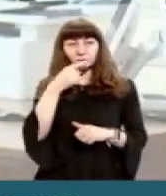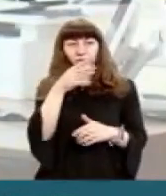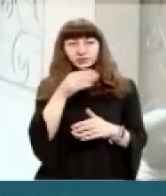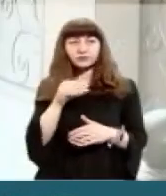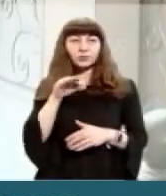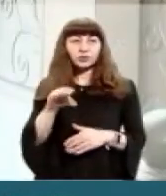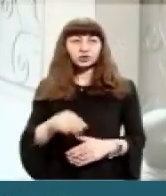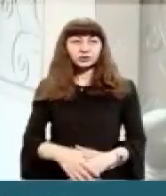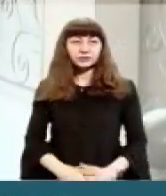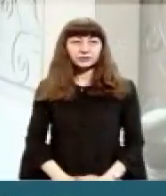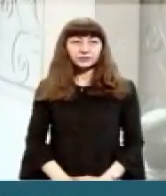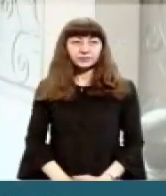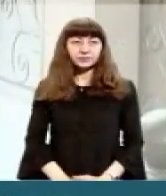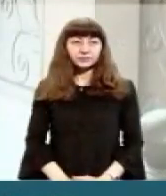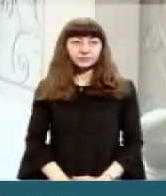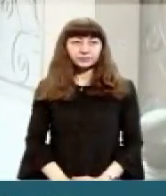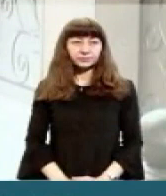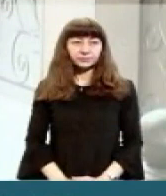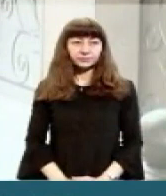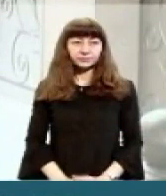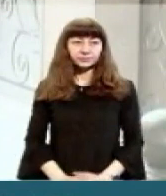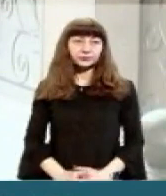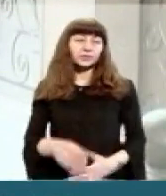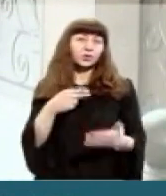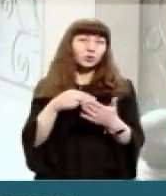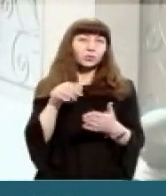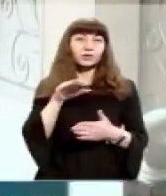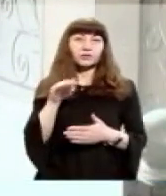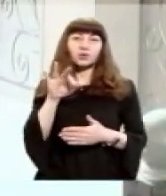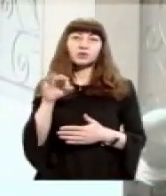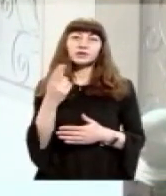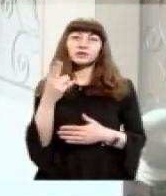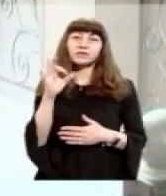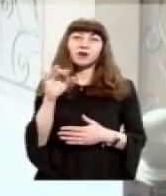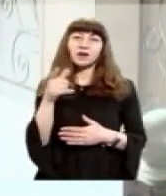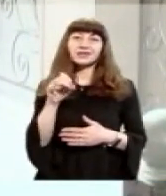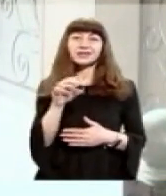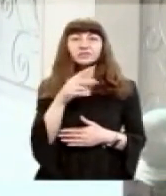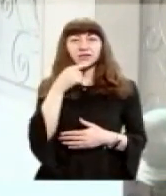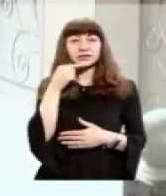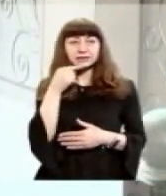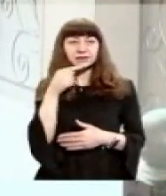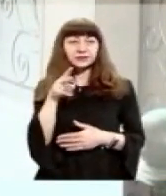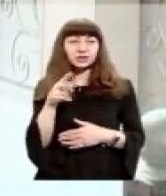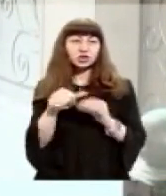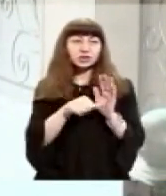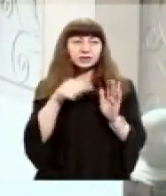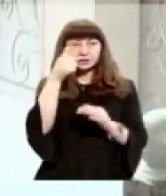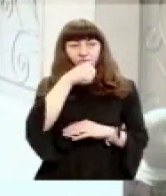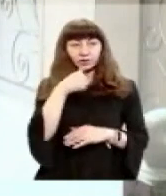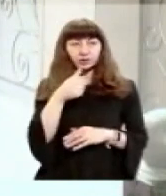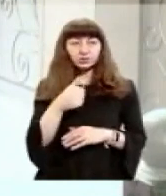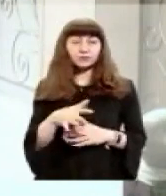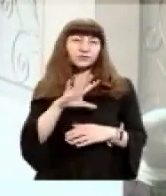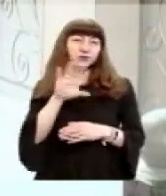атанды. Машину приобретал 3 года назад. Volkswagen маркалы машинаны көршілес мемлекеттен сатып алдым 2016 жылғы.